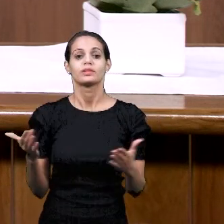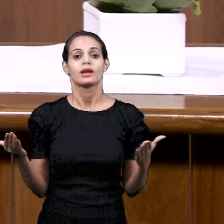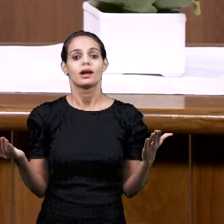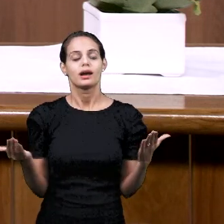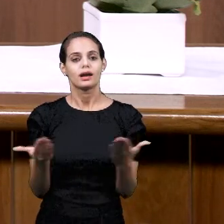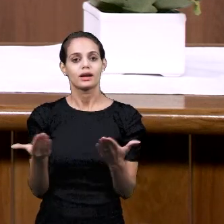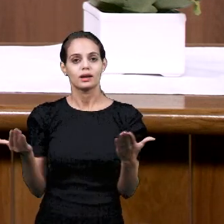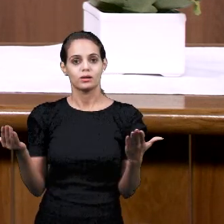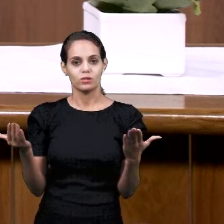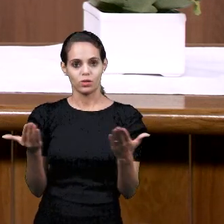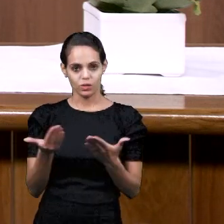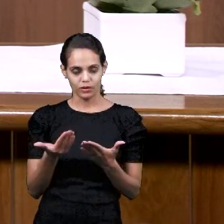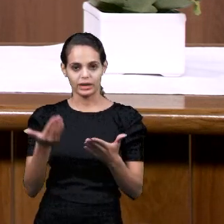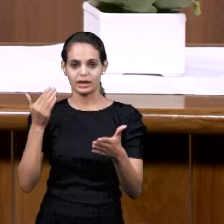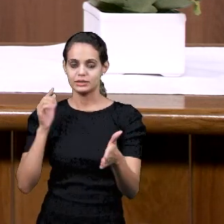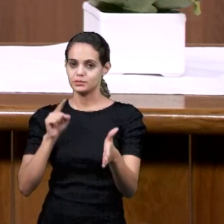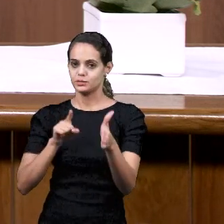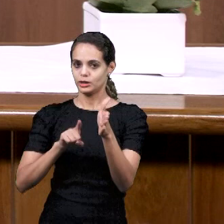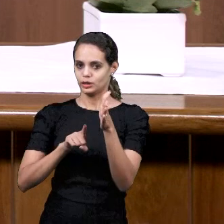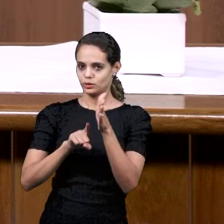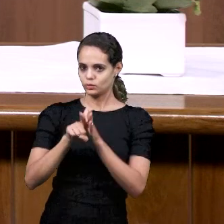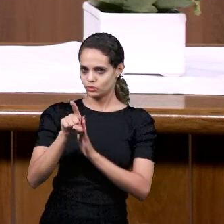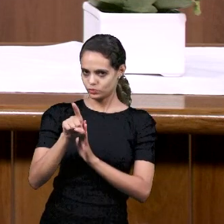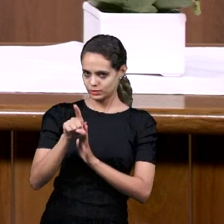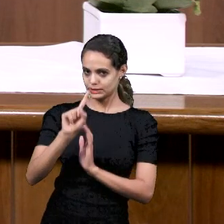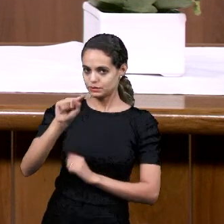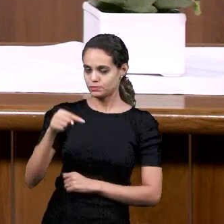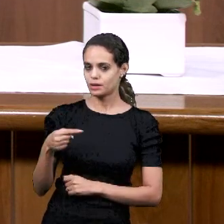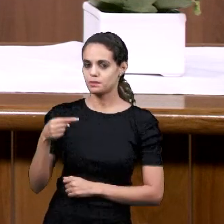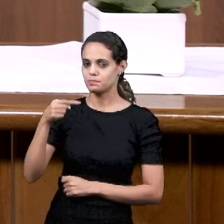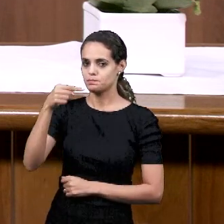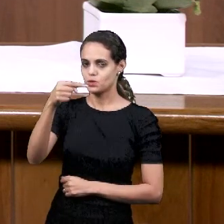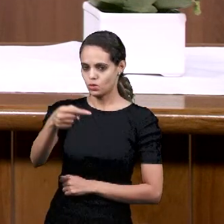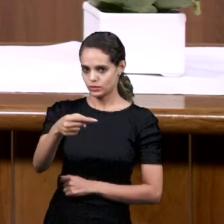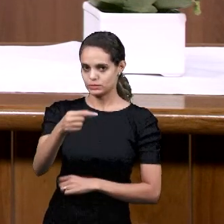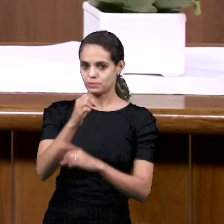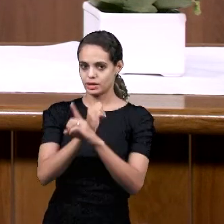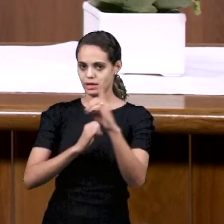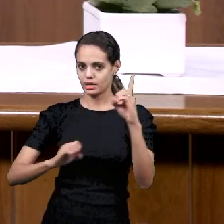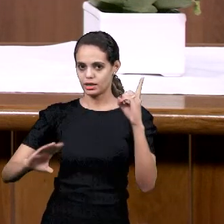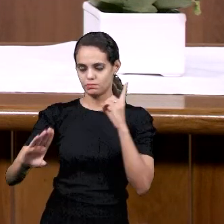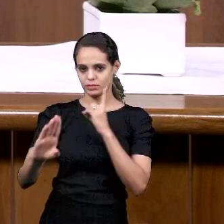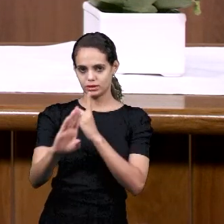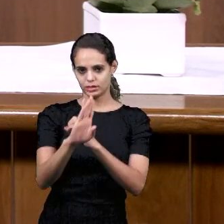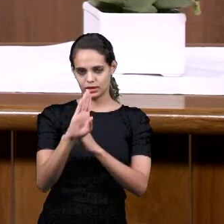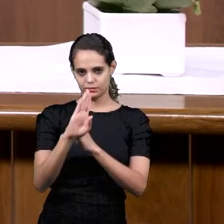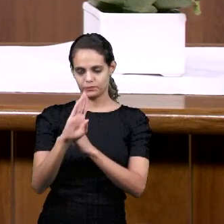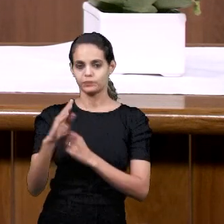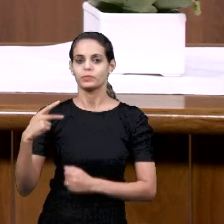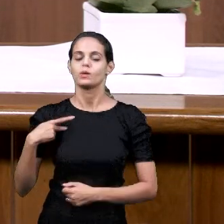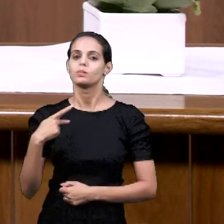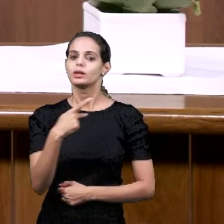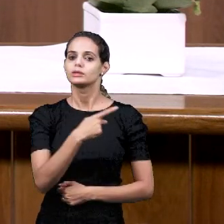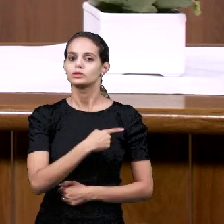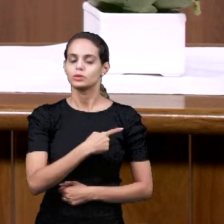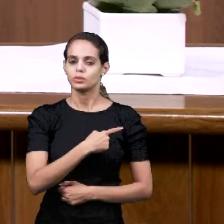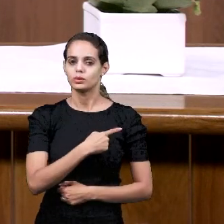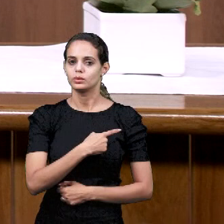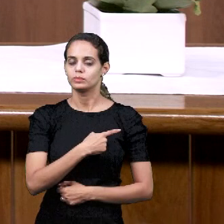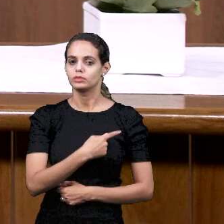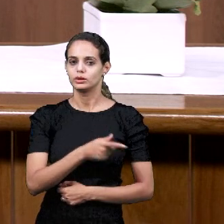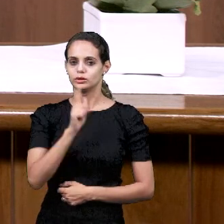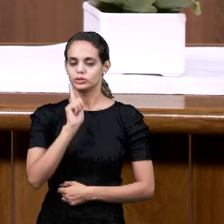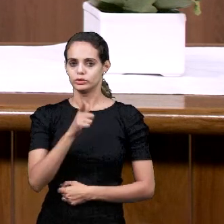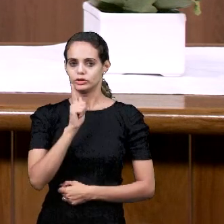maintenant les questions pour la prochaine école biblique dominicale. Le pasteur Jadeti a déjà fait quelques commentaires à propos